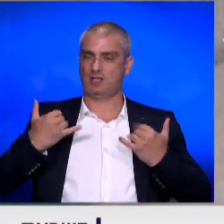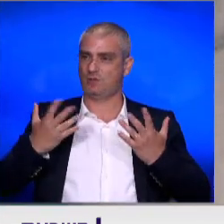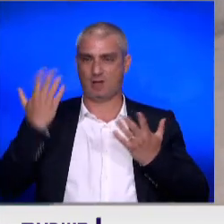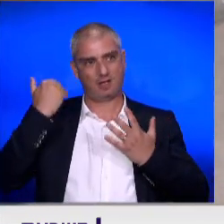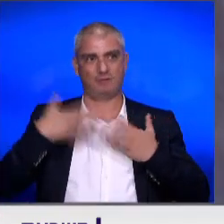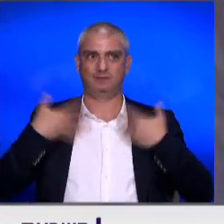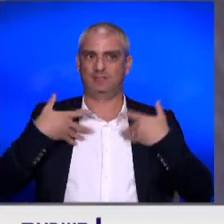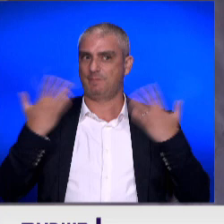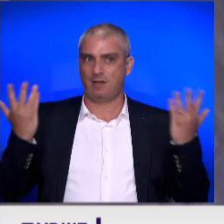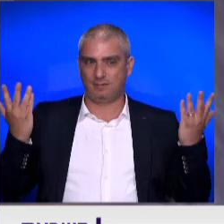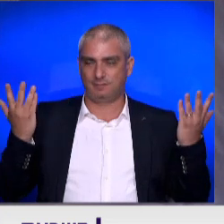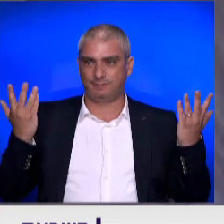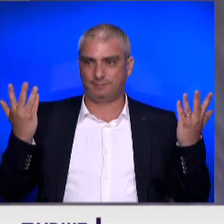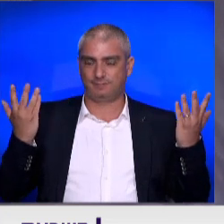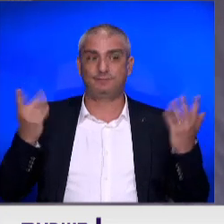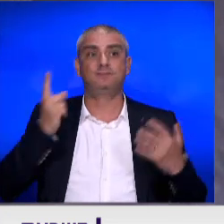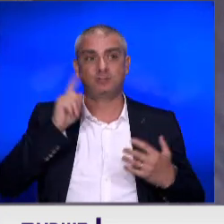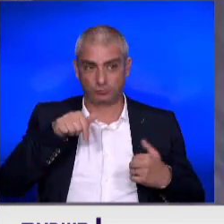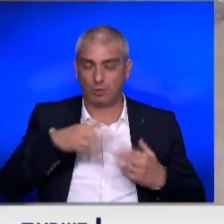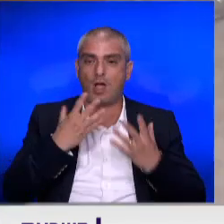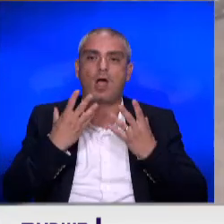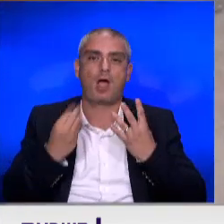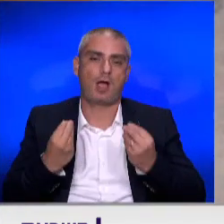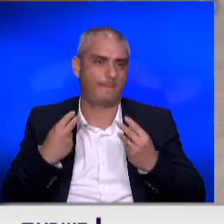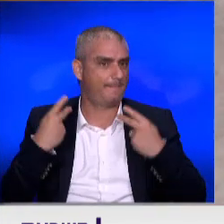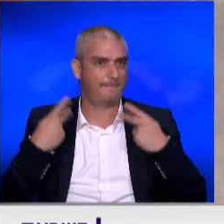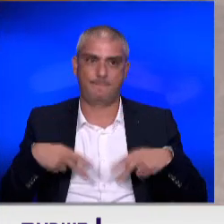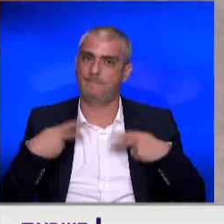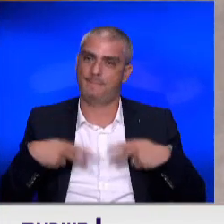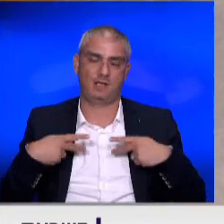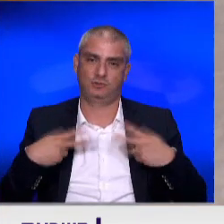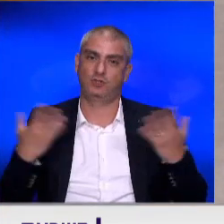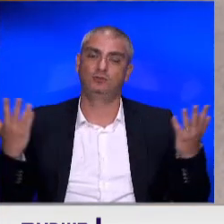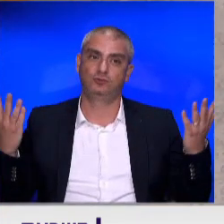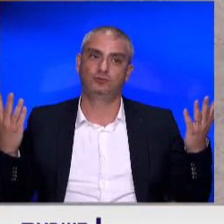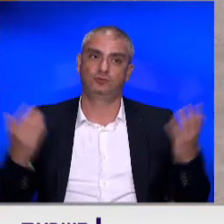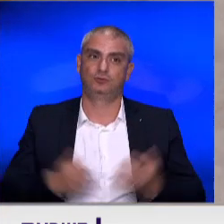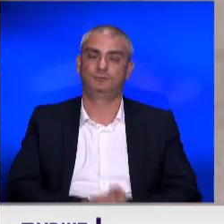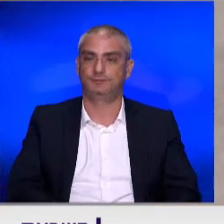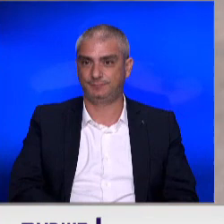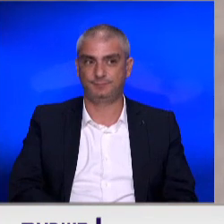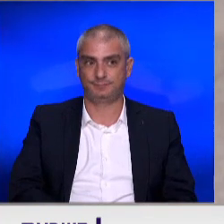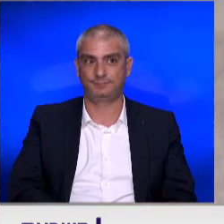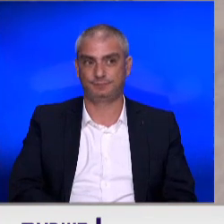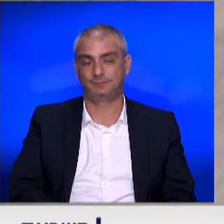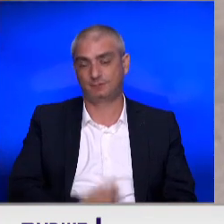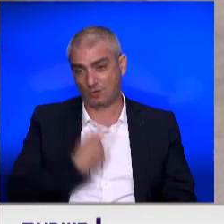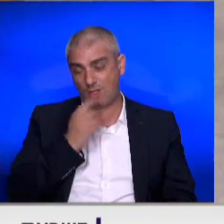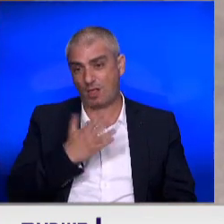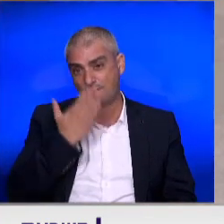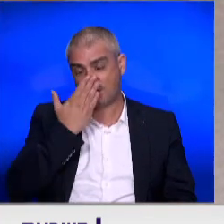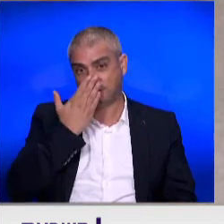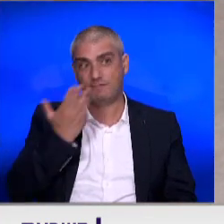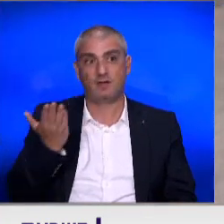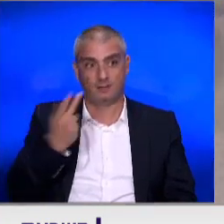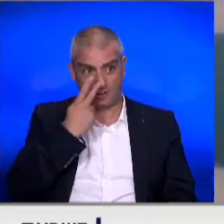היום הוא שמח. יש פה הרבה מאוד חשש. אני מוכנה להגיד גם אכזבה. אפשר להגיד